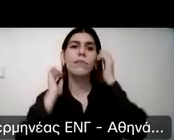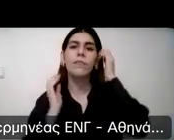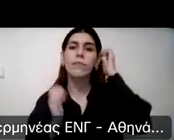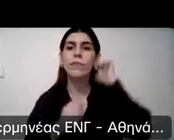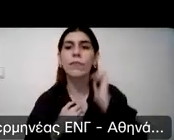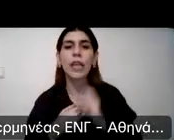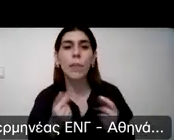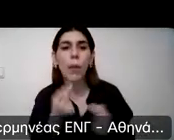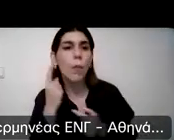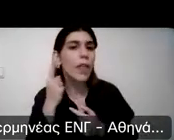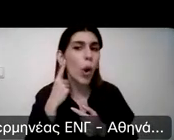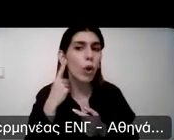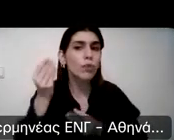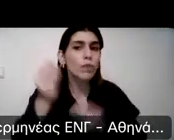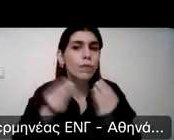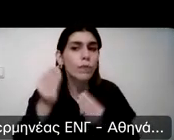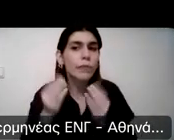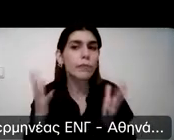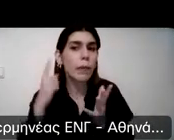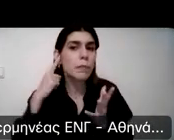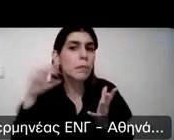Δεν σας ακούμε. Δεν ακούγεσαι, Άννα.